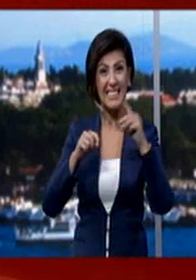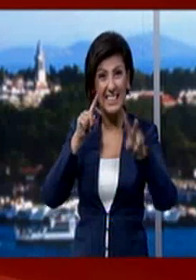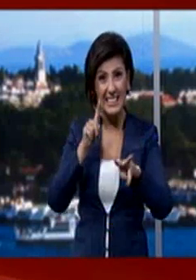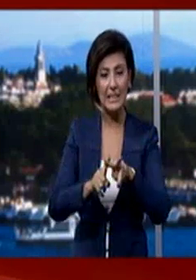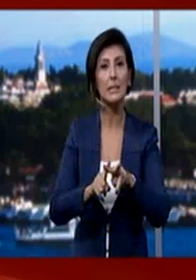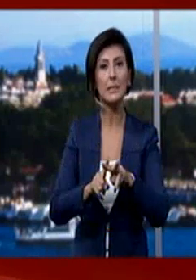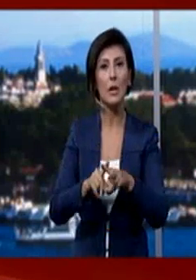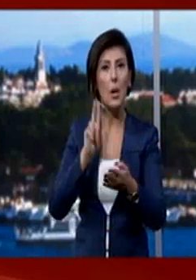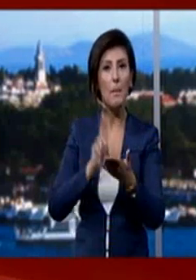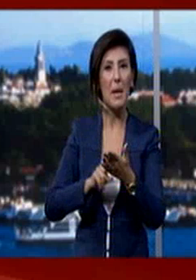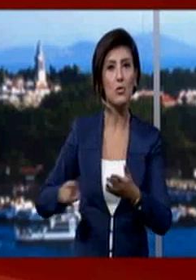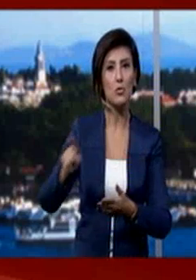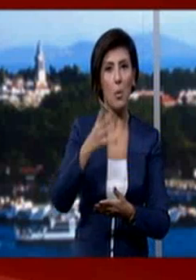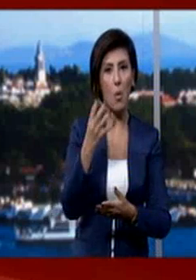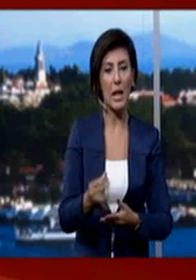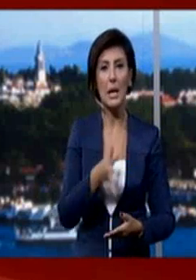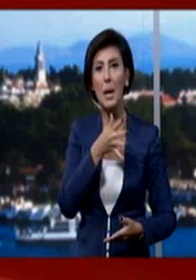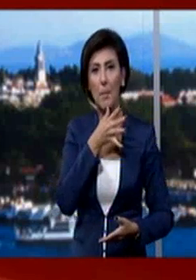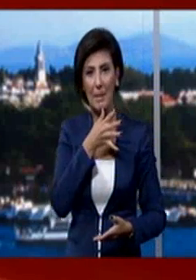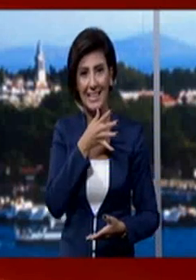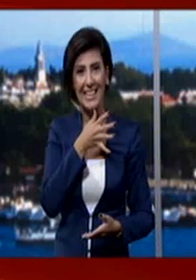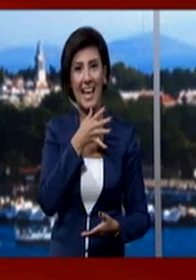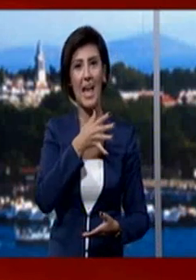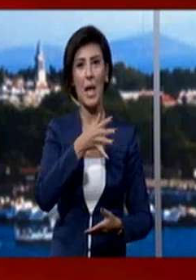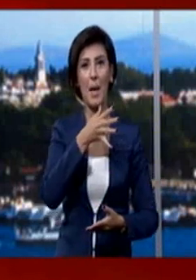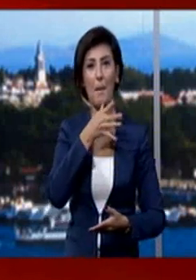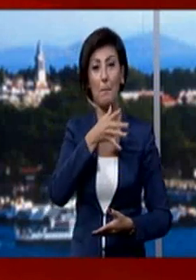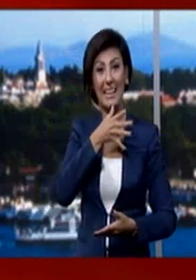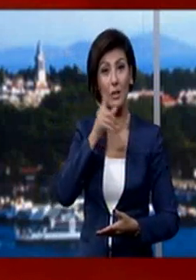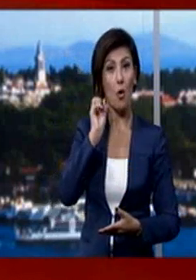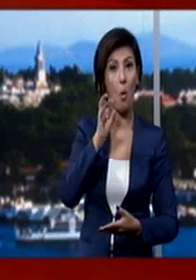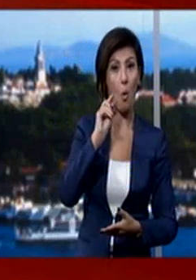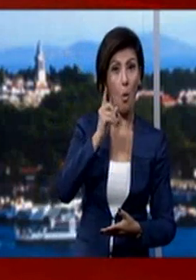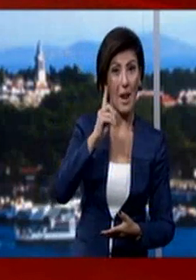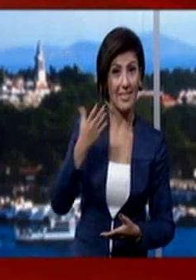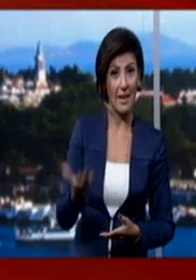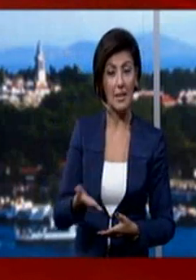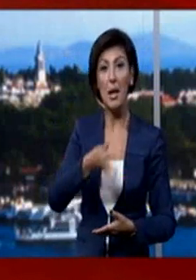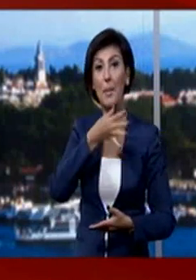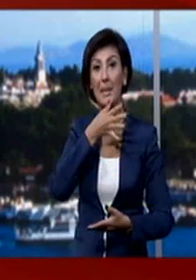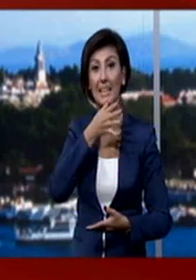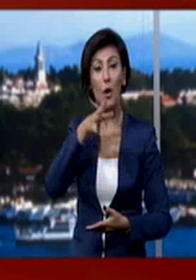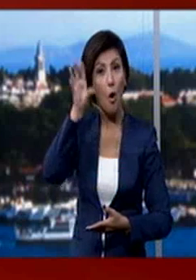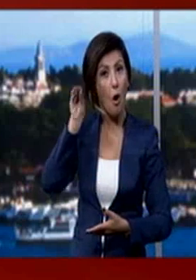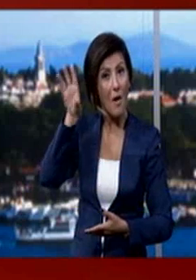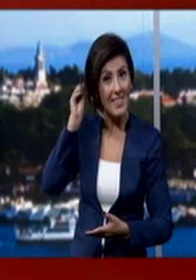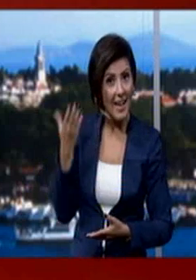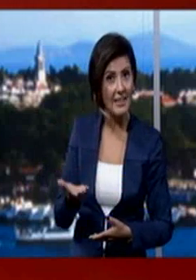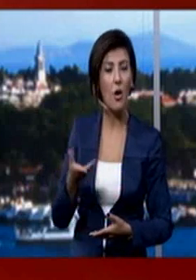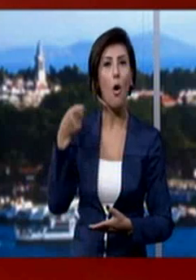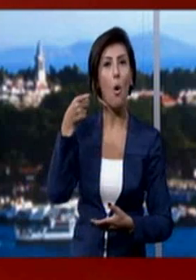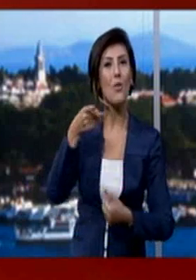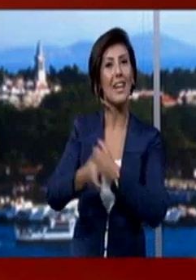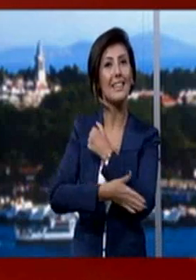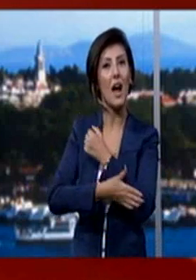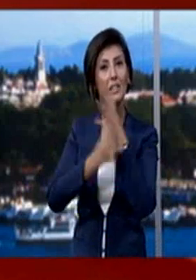dinin mensupları olarak bilgiye, bilgi öğretenlere, bilgiyi öğrenenlere,